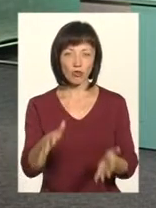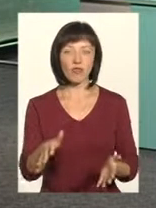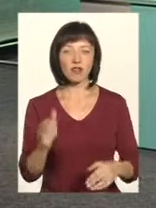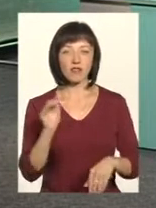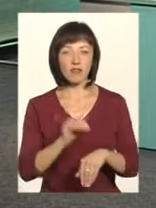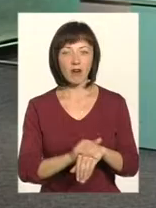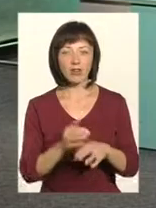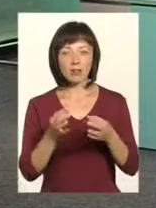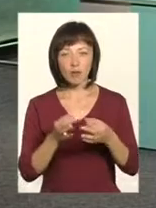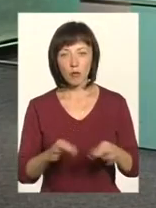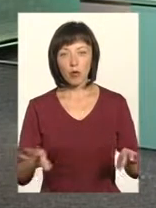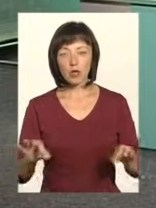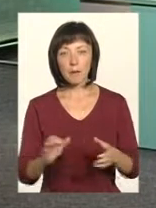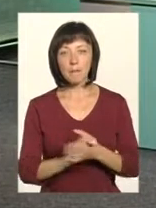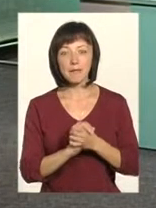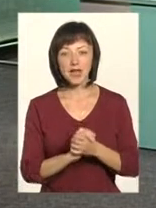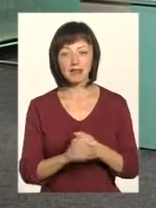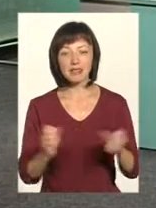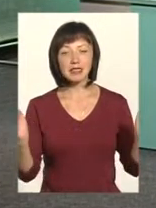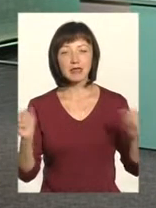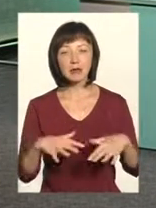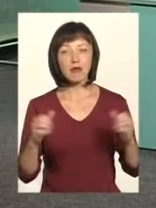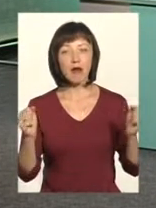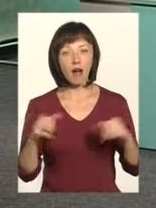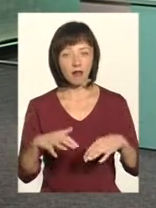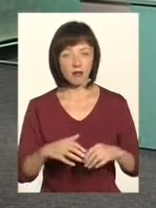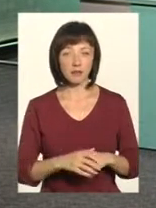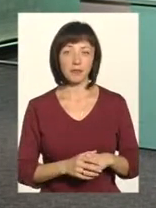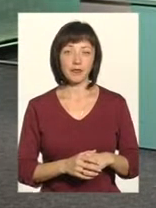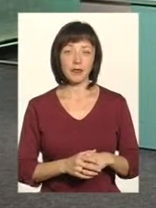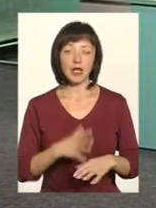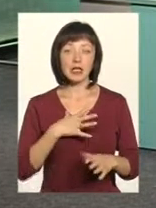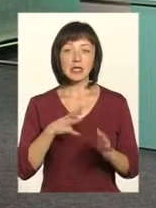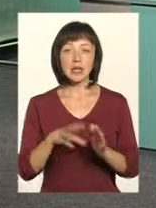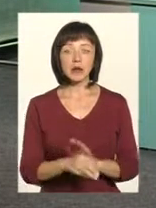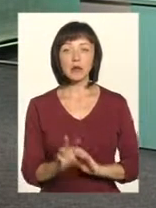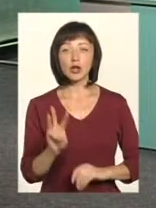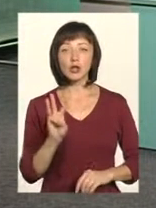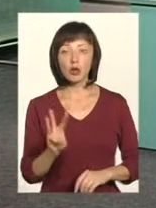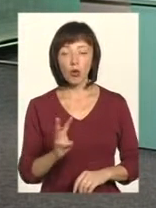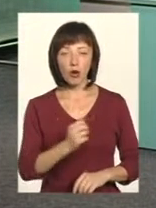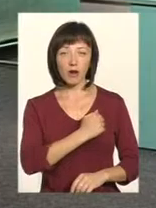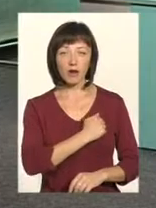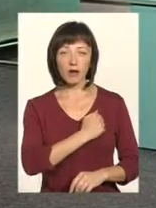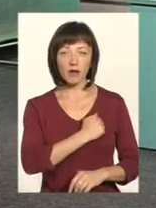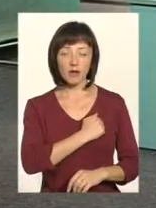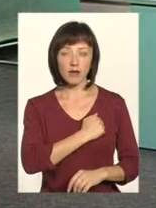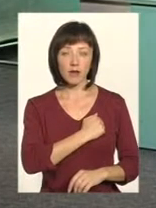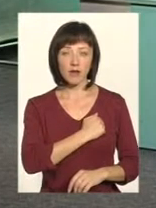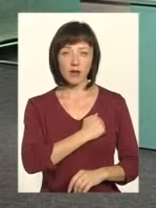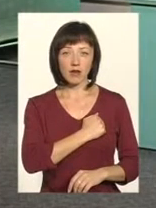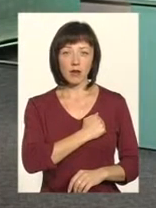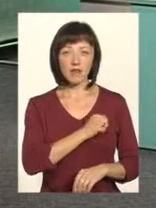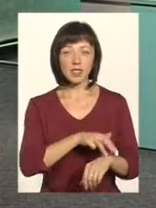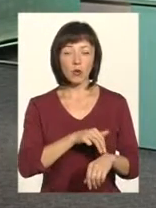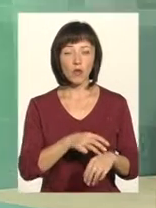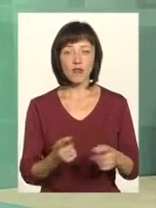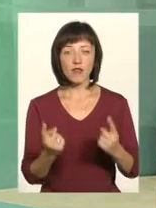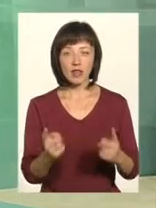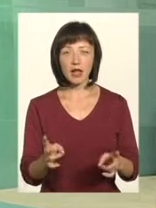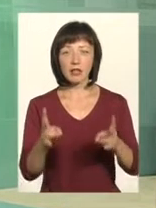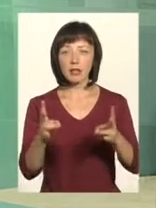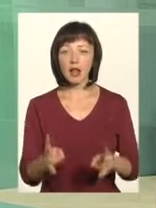факт свободи мирних зібрань. Загибель трьох гвардійців – це є велика трагедія не